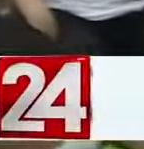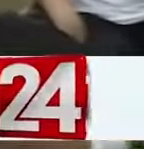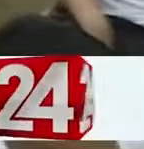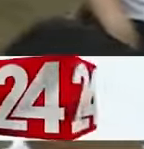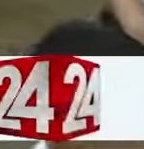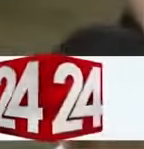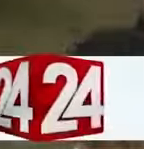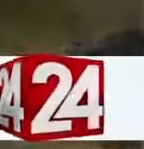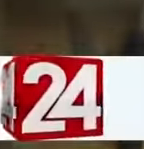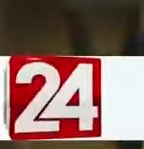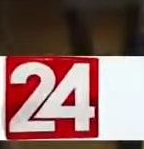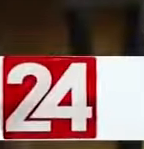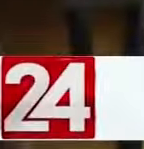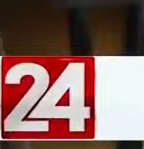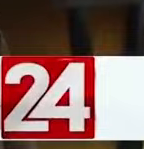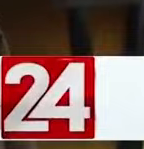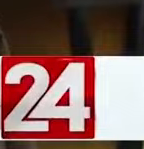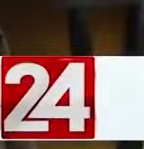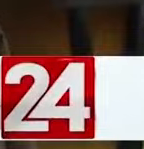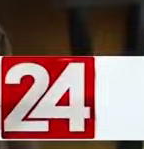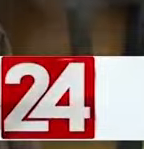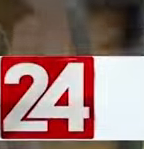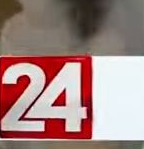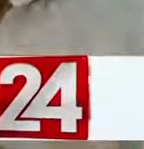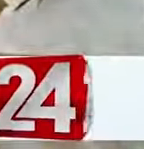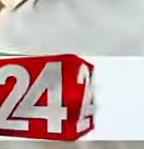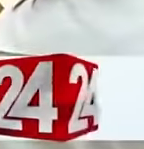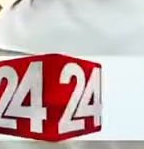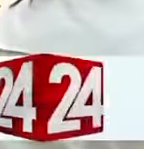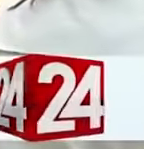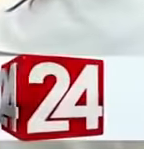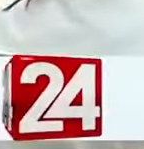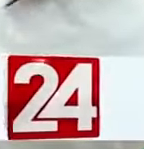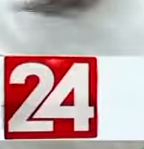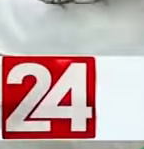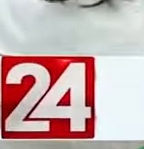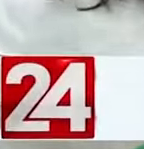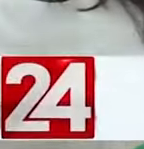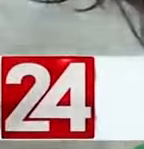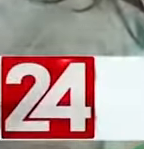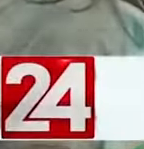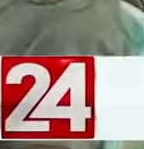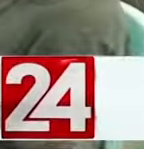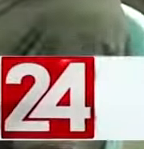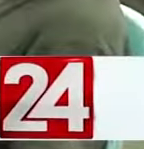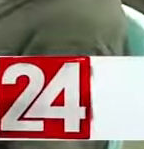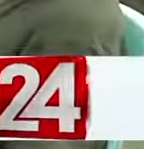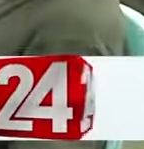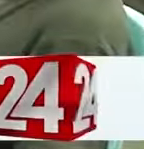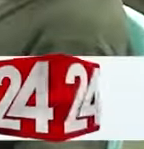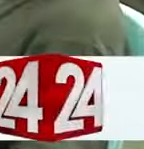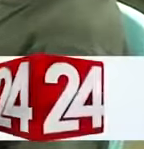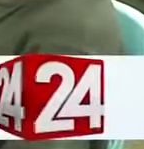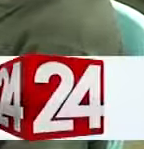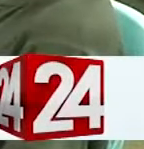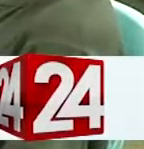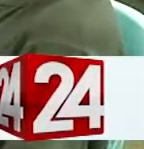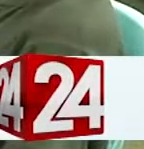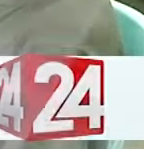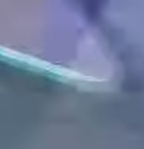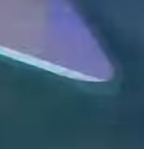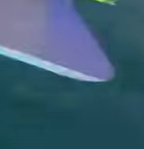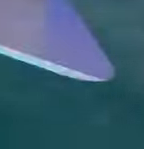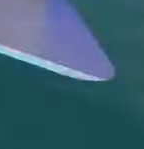At ang daang-daang batang napasaya sa kaarawan ni GMA Chairman and CEO Attorney Felipe Gozo. Yan at iba pang